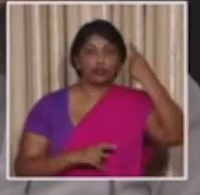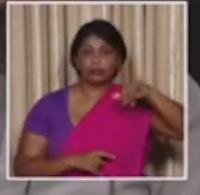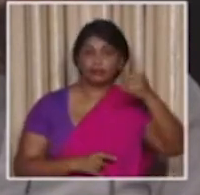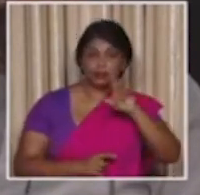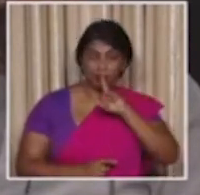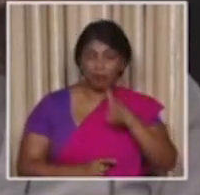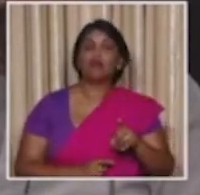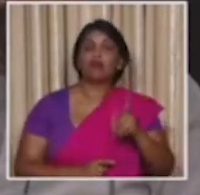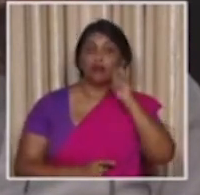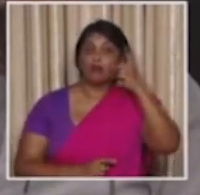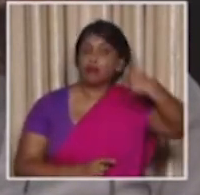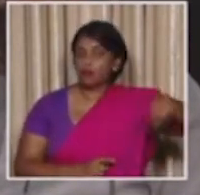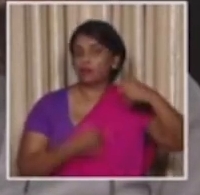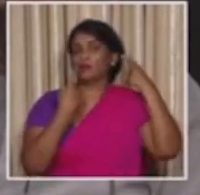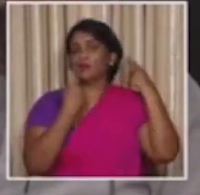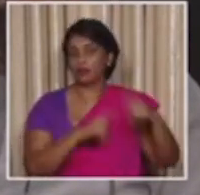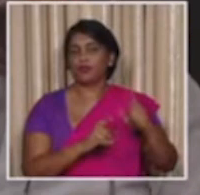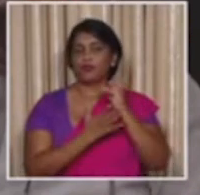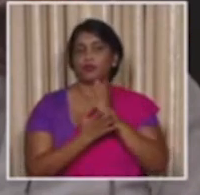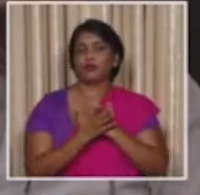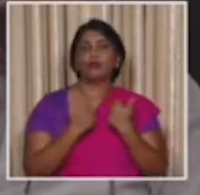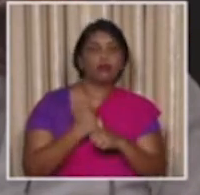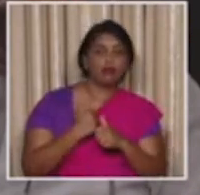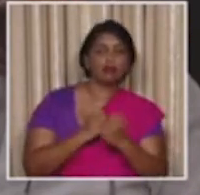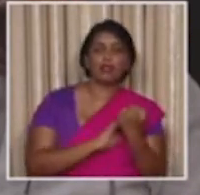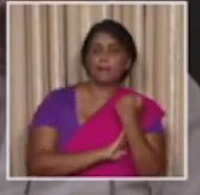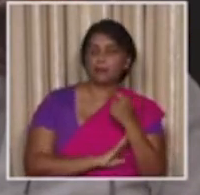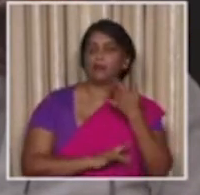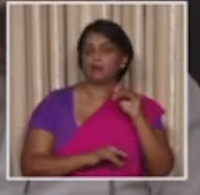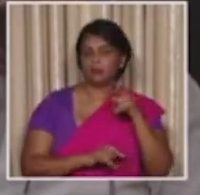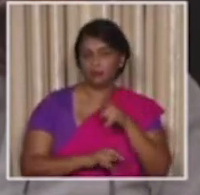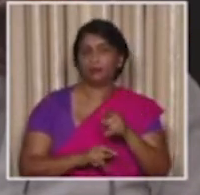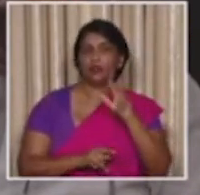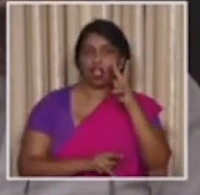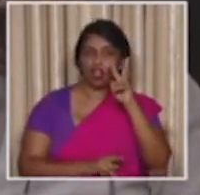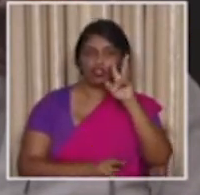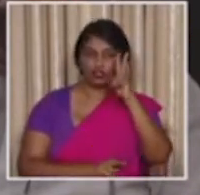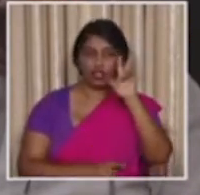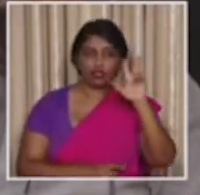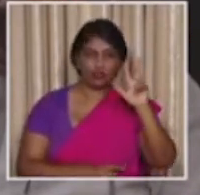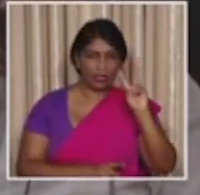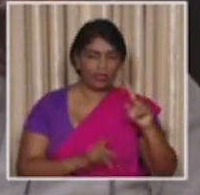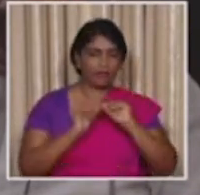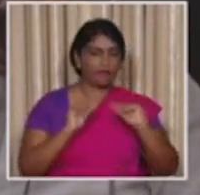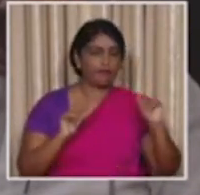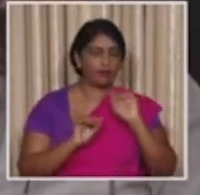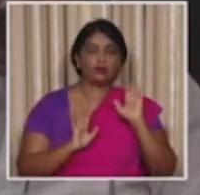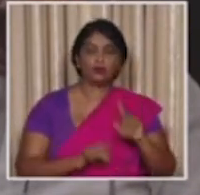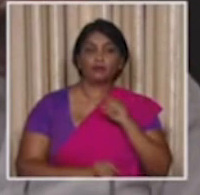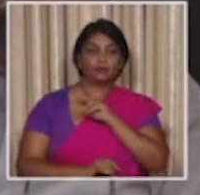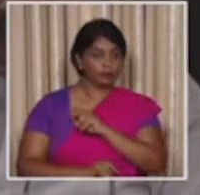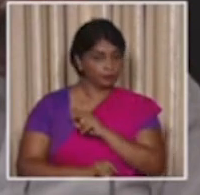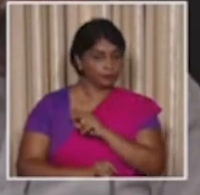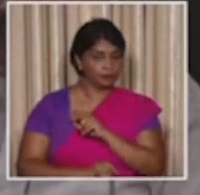විචාරණයකට යනවා. අන්න එතකොට ජනතාවටම එනවා ව්‍යවස්ථා සම්පාදනය කිරීමේ බලයේ ජනමත විචාරණයක තමයි 80-83 වගන්ති දෙකෙන් කියන්නේ. හැබැයි